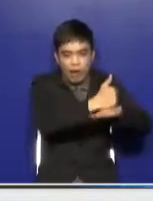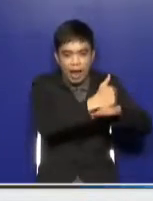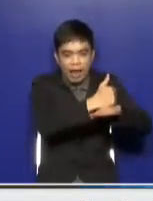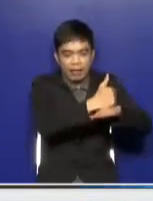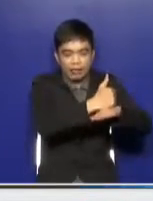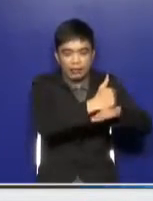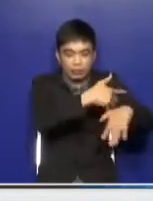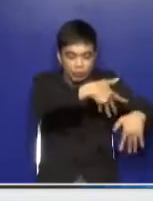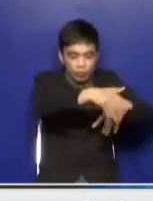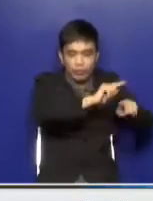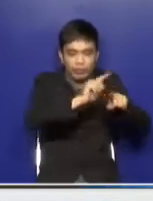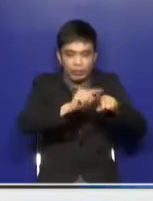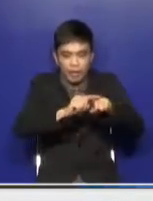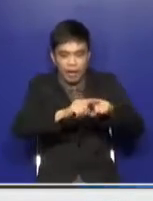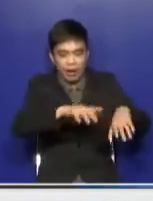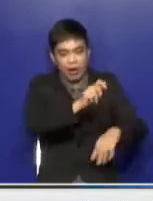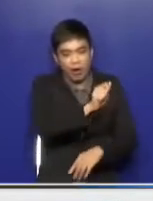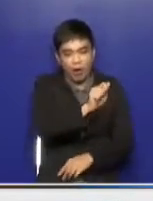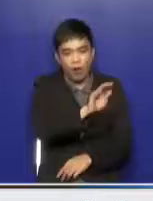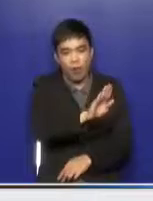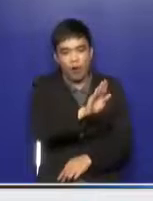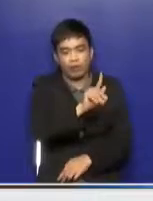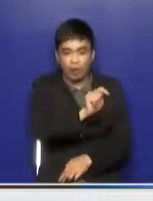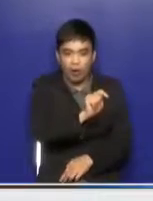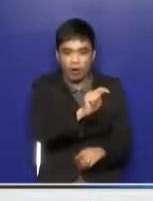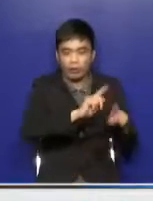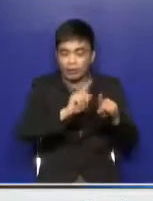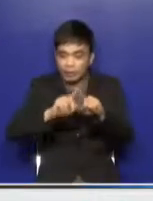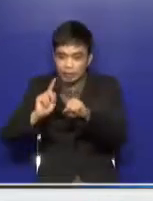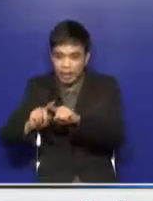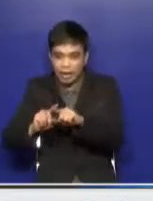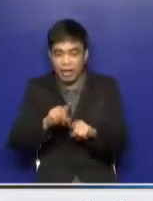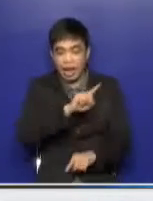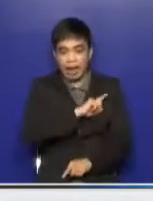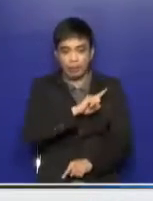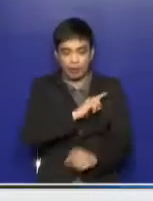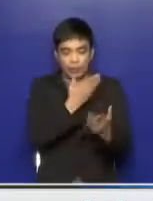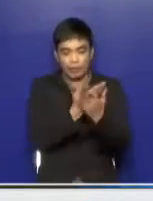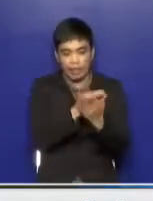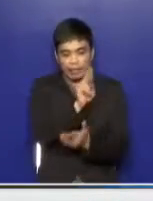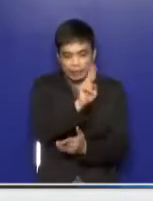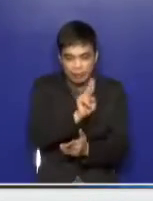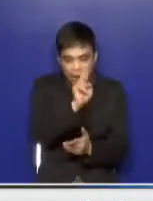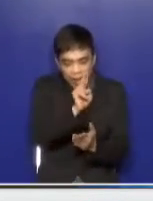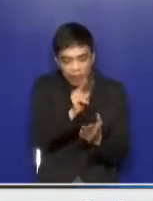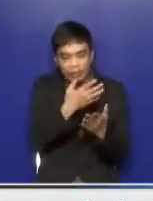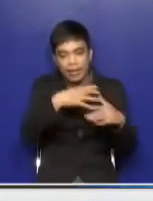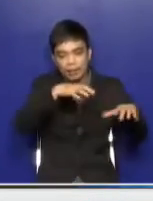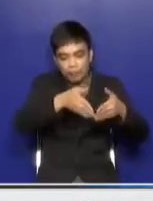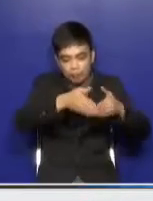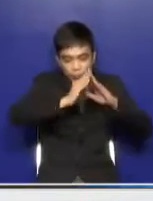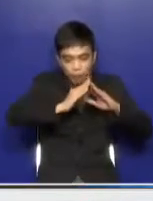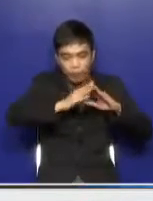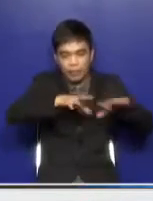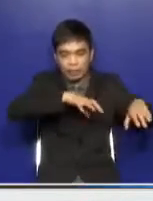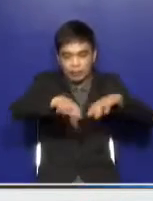าองค์การบริหารส่วนท้องถิ่นคือมีหน้าที่ใช้งบประมาณในการก่อสร้างไม่ว่าสร้างอะไรส